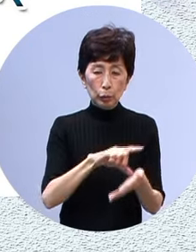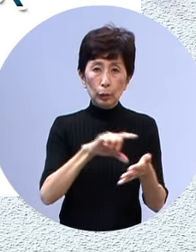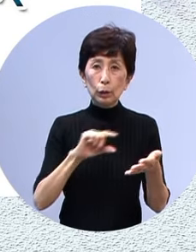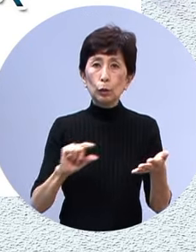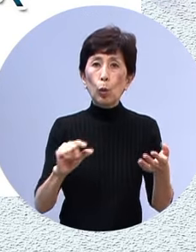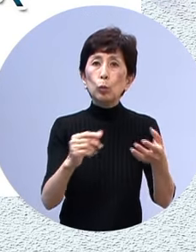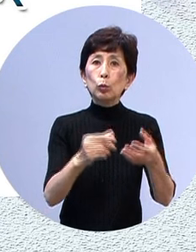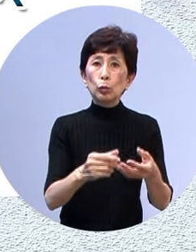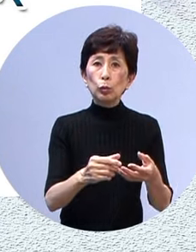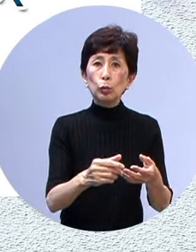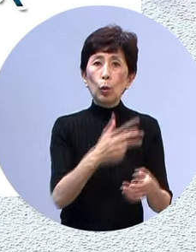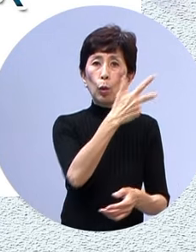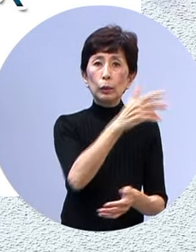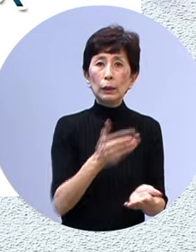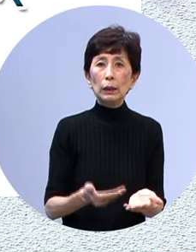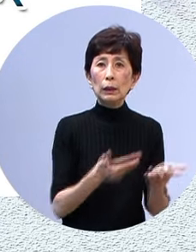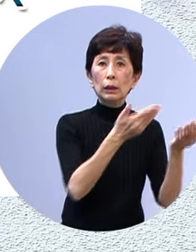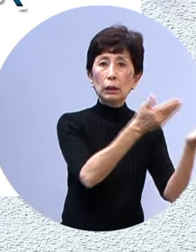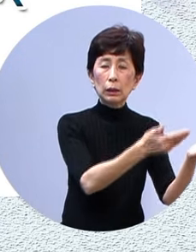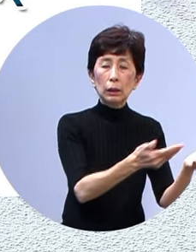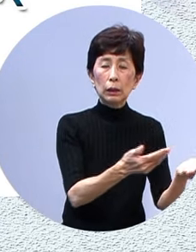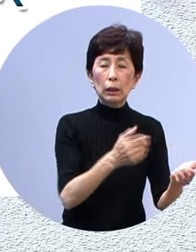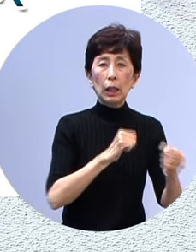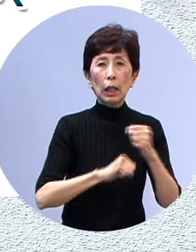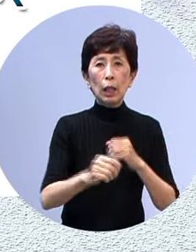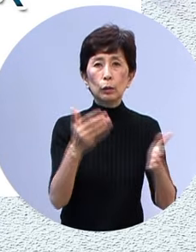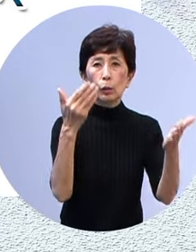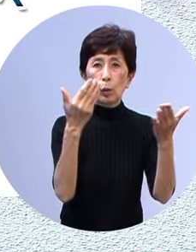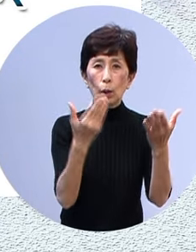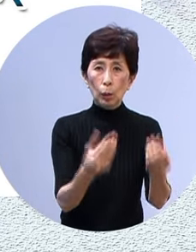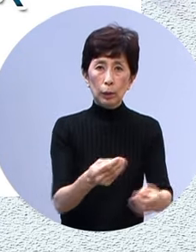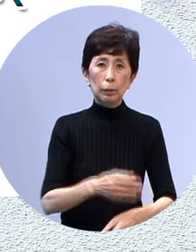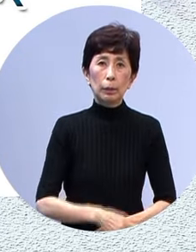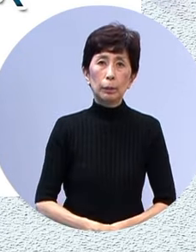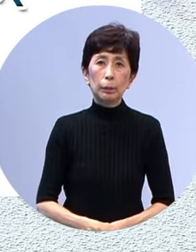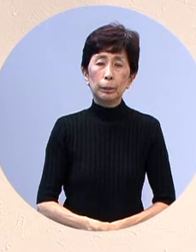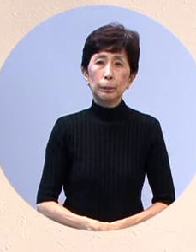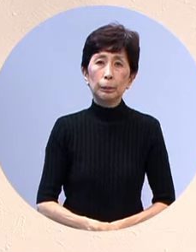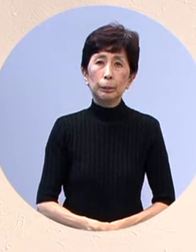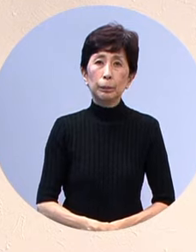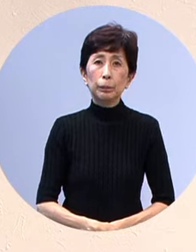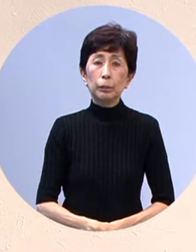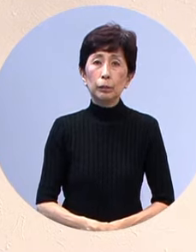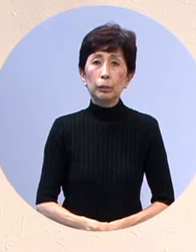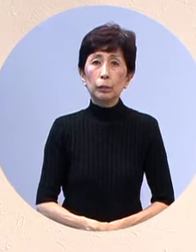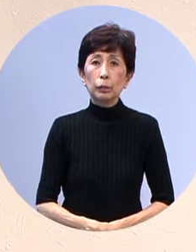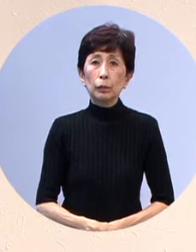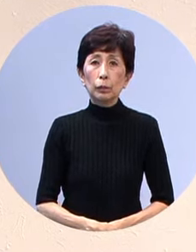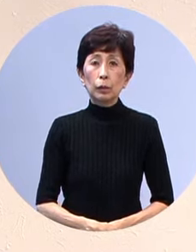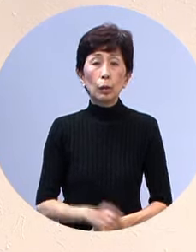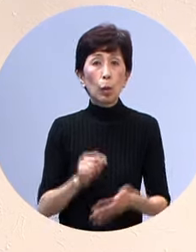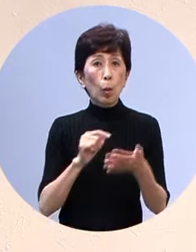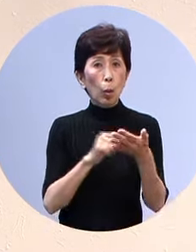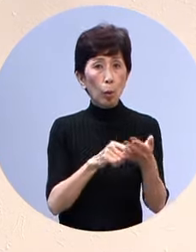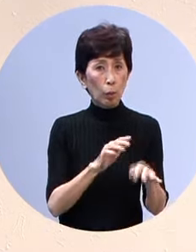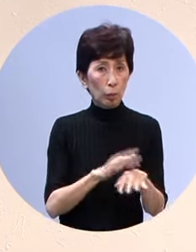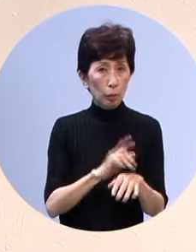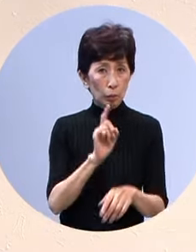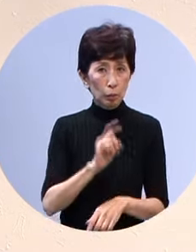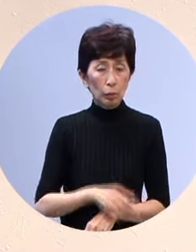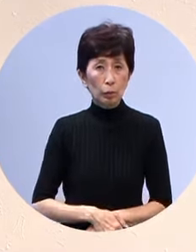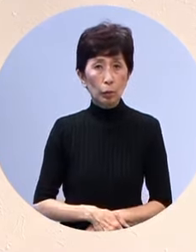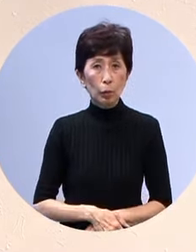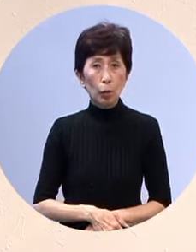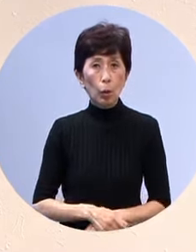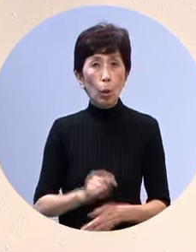市に提出し、一連の調査活動が終了となります。 なるほど。では応募についてですが、調査